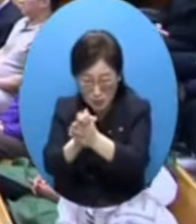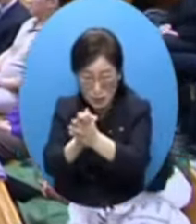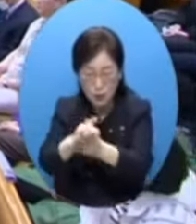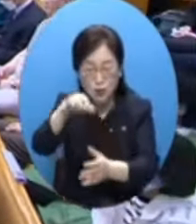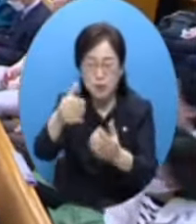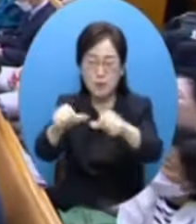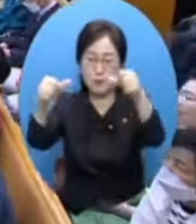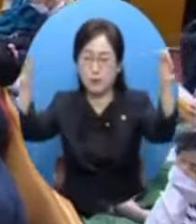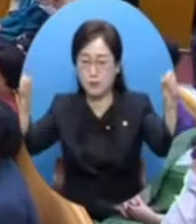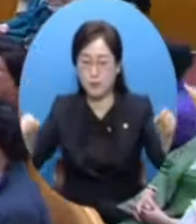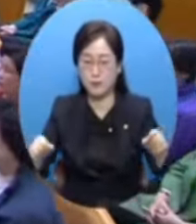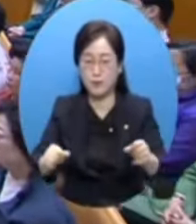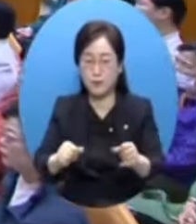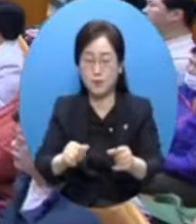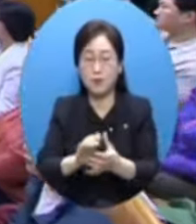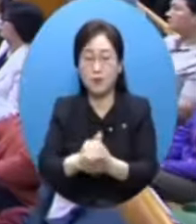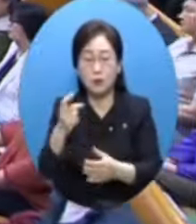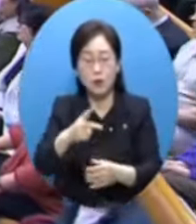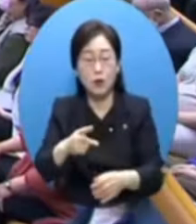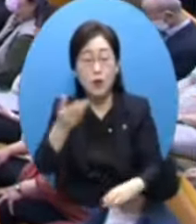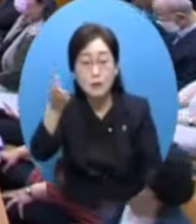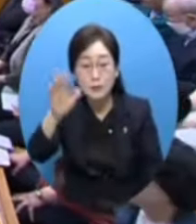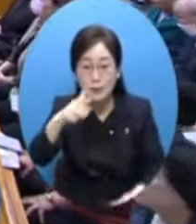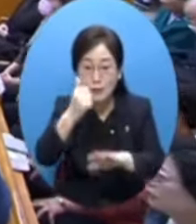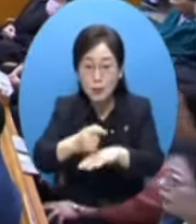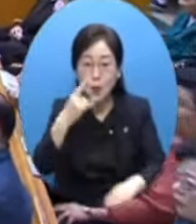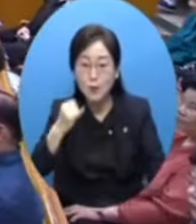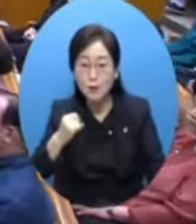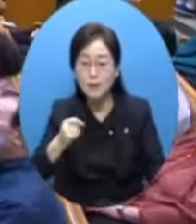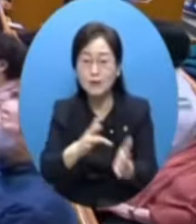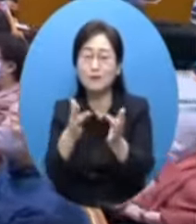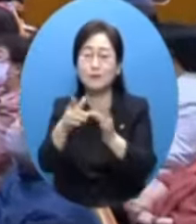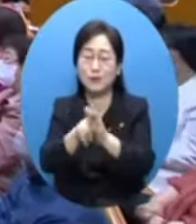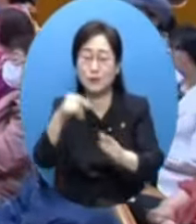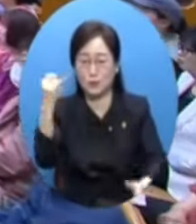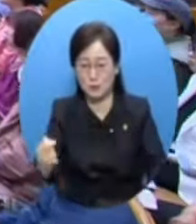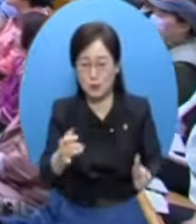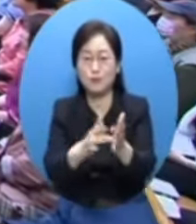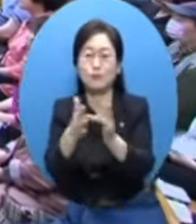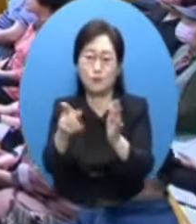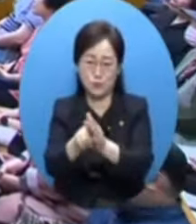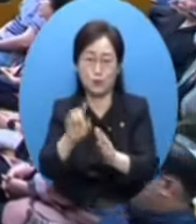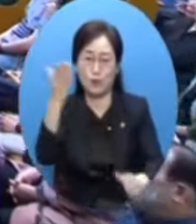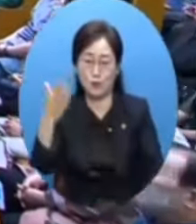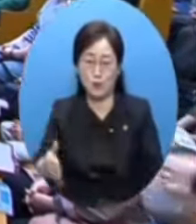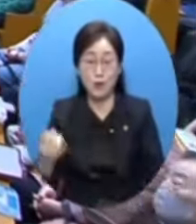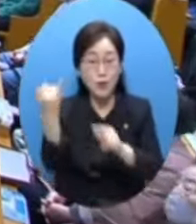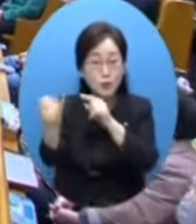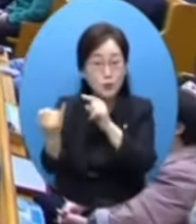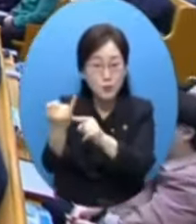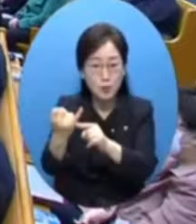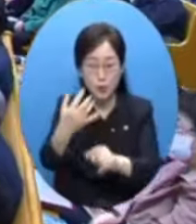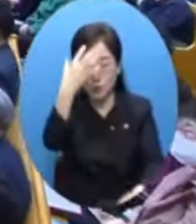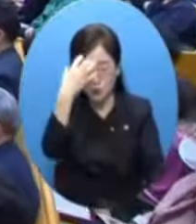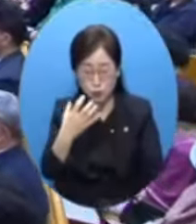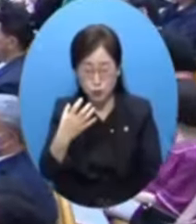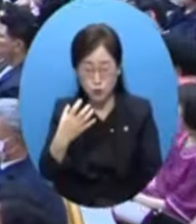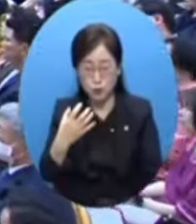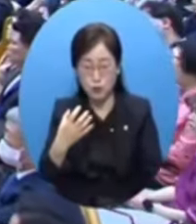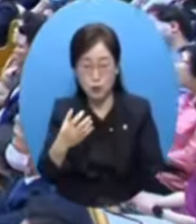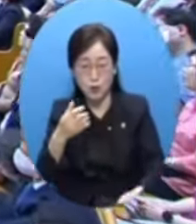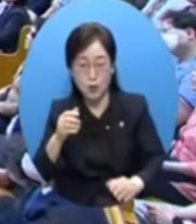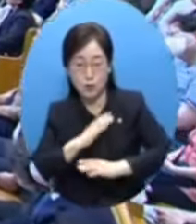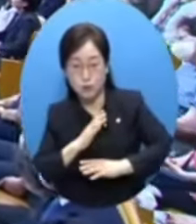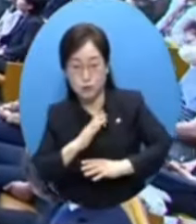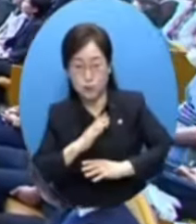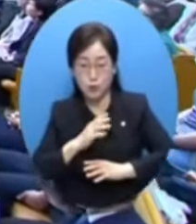먼저 예수님을 영접하고 그 다음 동생이 예수를 믿게 되는데 동생은 우울증, 공황장애, 조울증, 이명증,